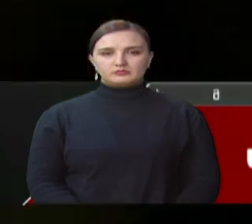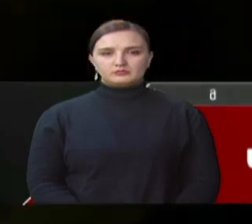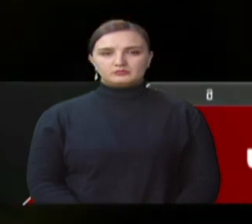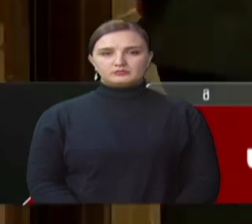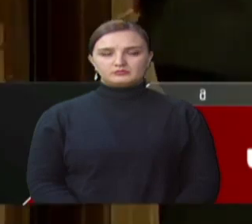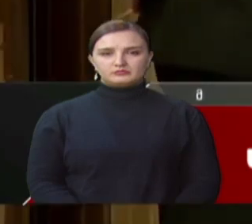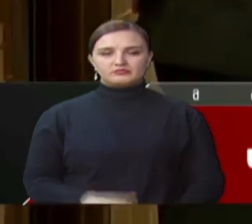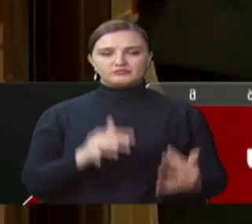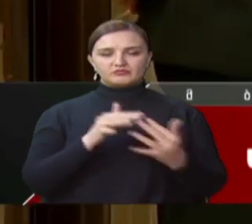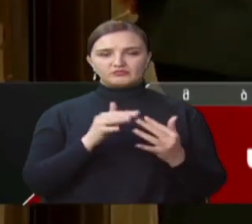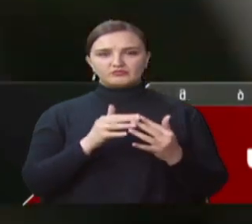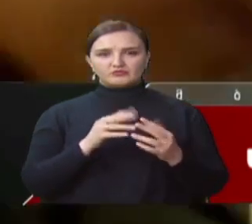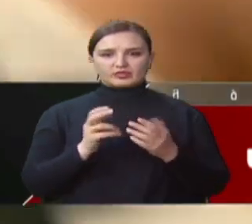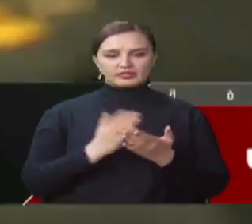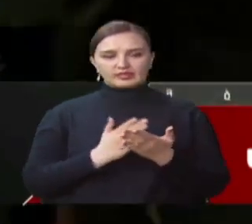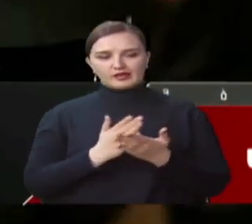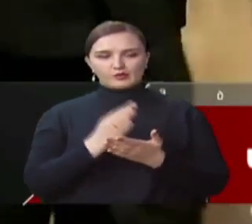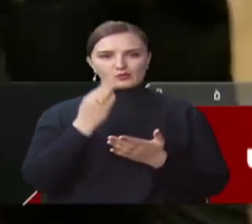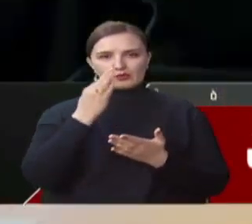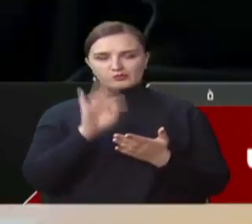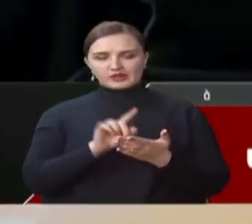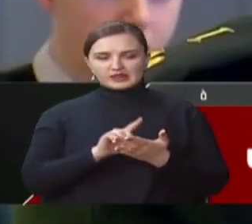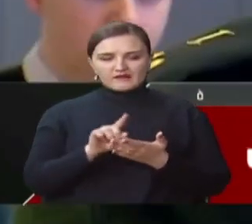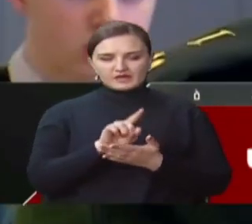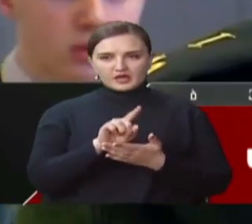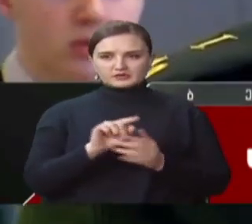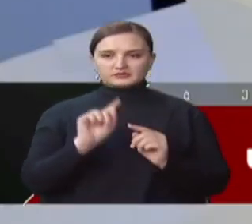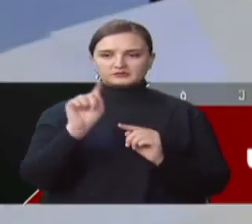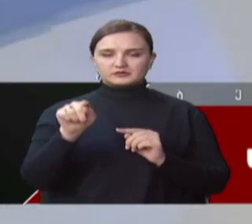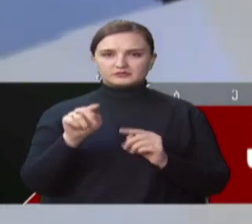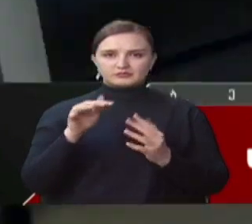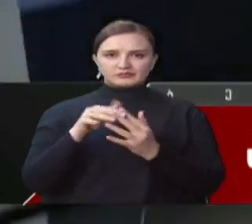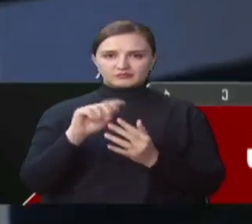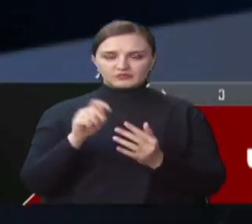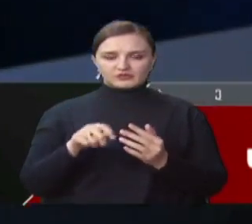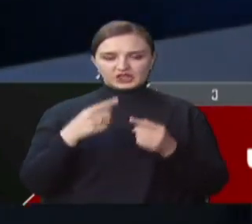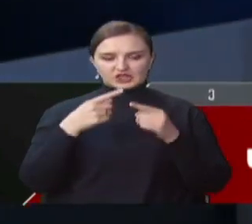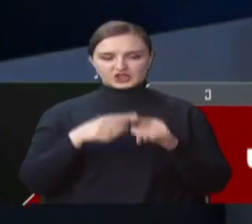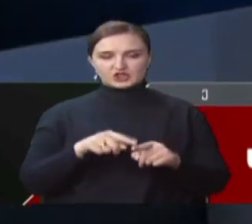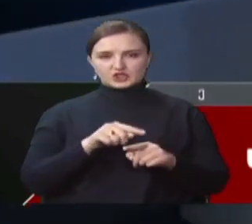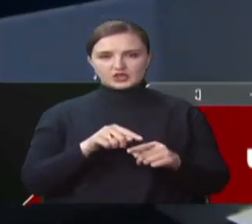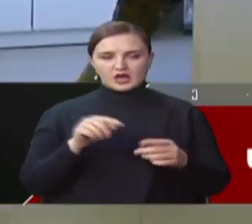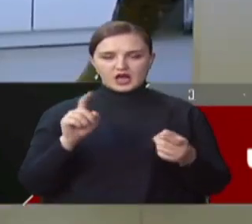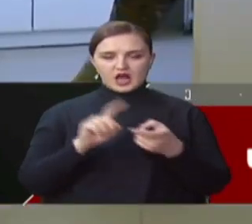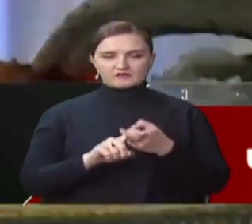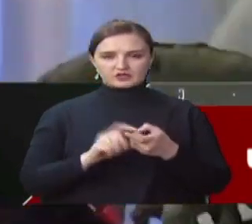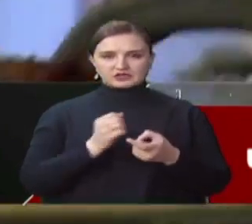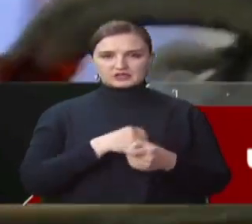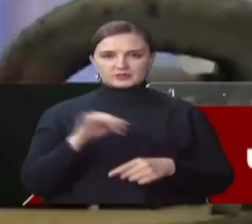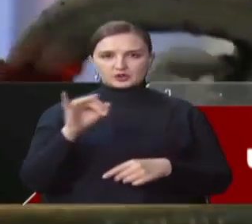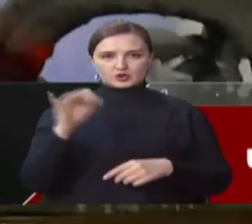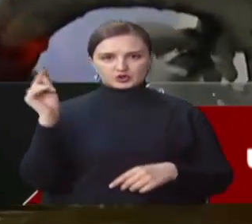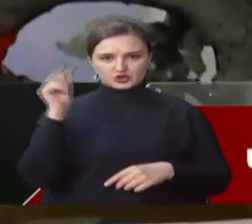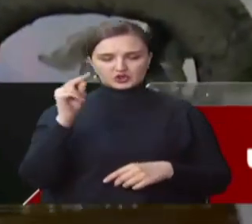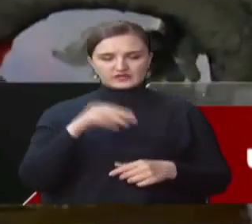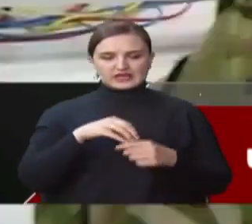Საცეცხლე და ტაქტიკური მომზადება, ტოპოგრაფია, ნავიგაცია, საველე გასვლები, საინჟინრო მომზადება, კავშირგაბმულობა, სამხედრო ისტორიის შესწავლა